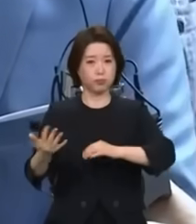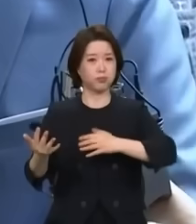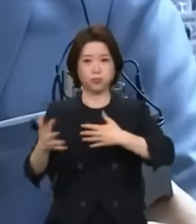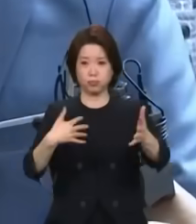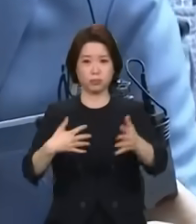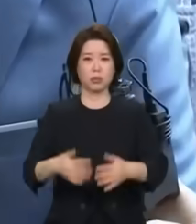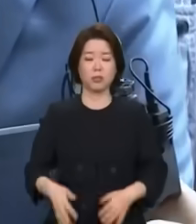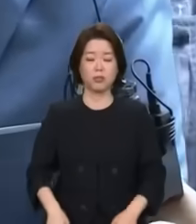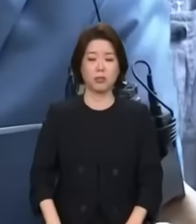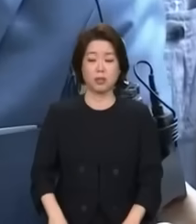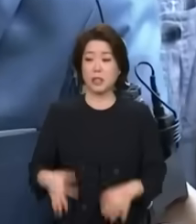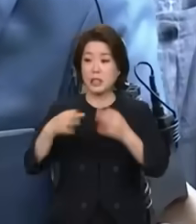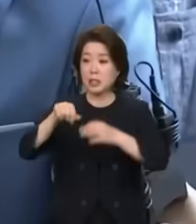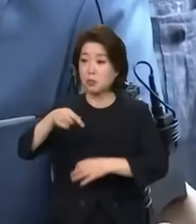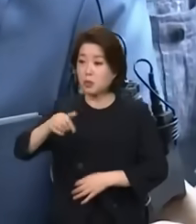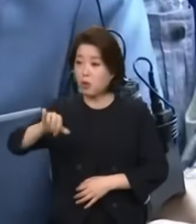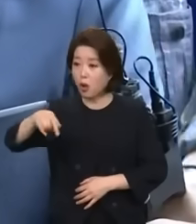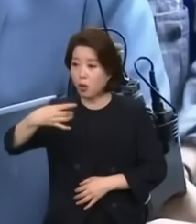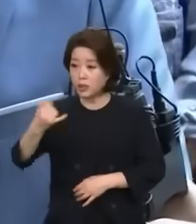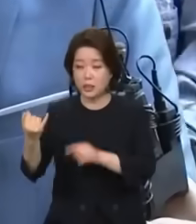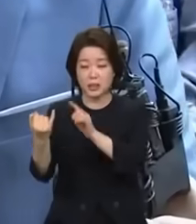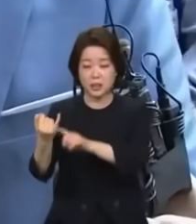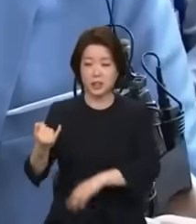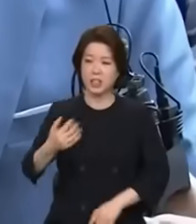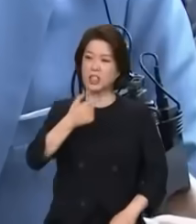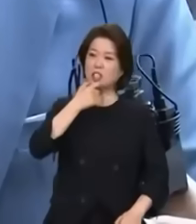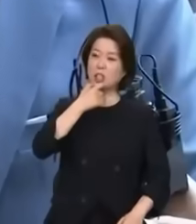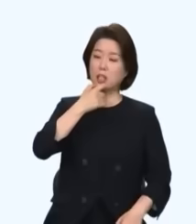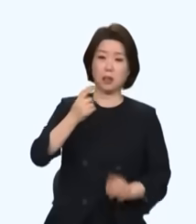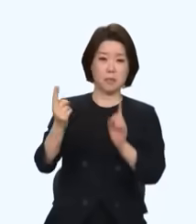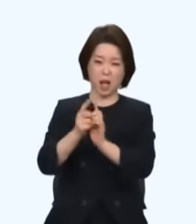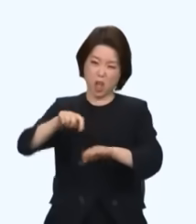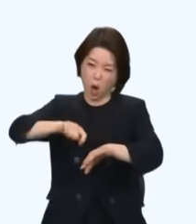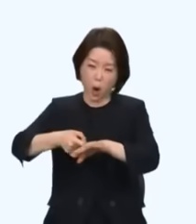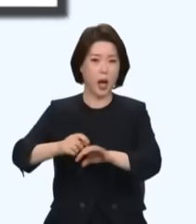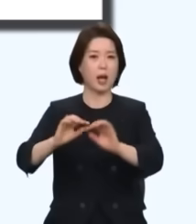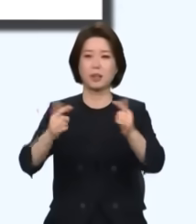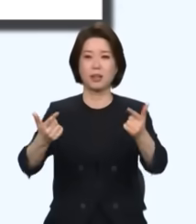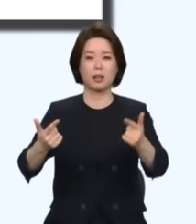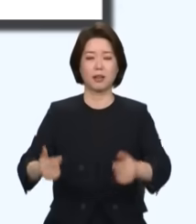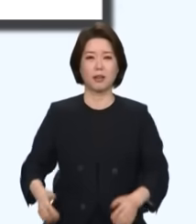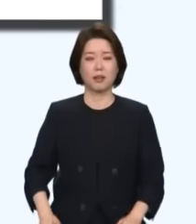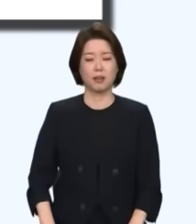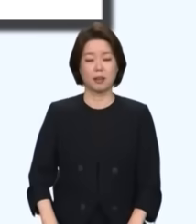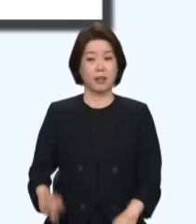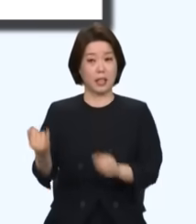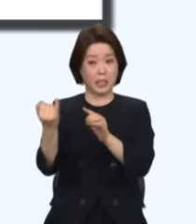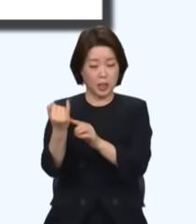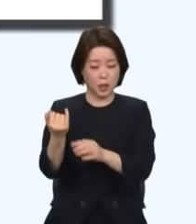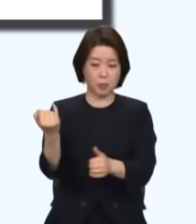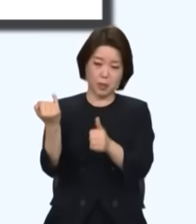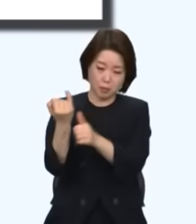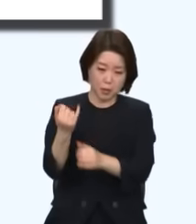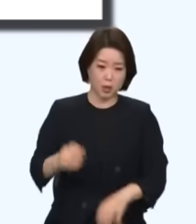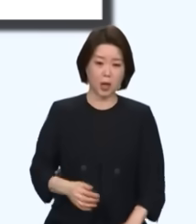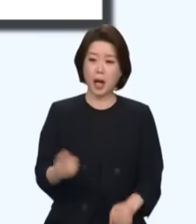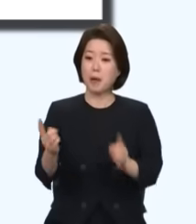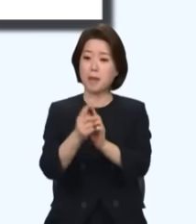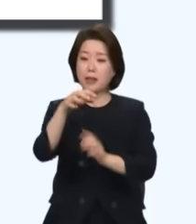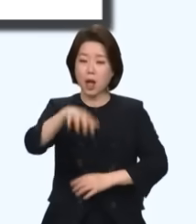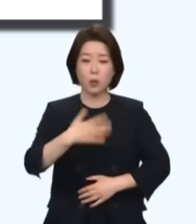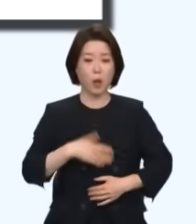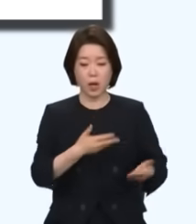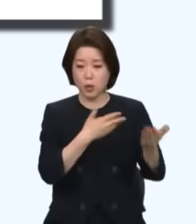특히 김 여사가 싫다고 했는데 만난 게 아니라고 강조했습니다. 김 여사의 비서가 만날 장소를 알려주고 도착하자